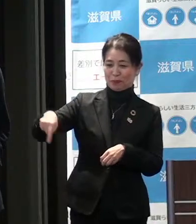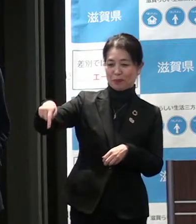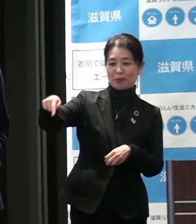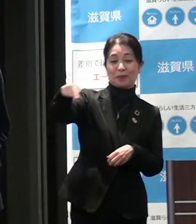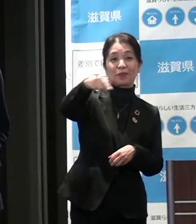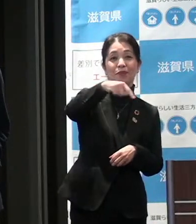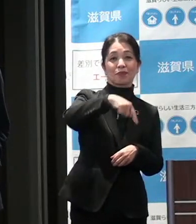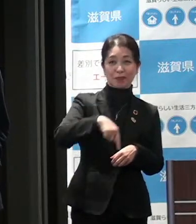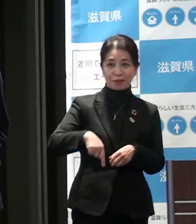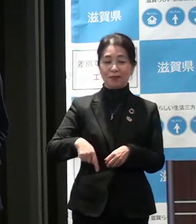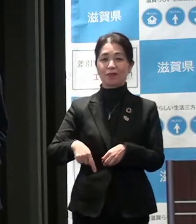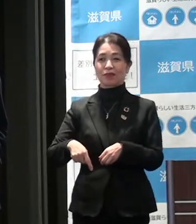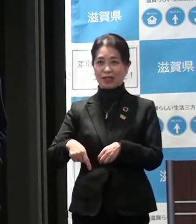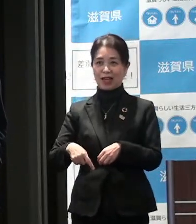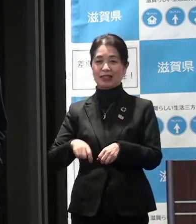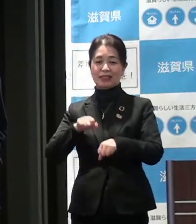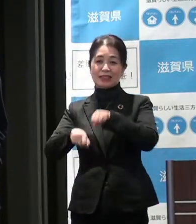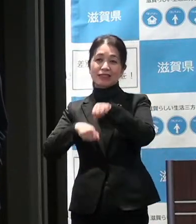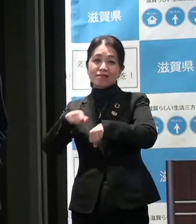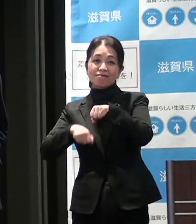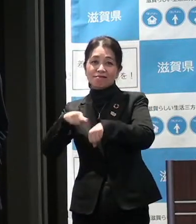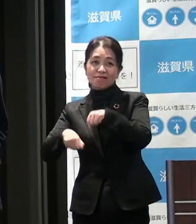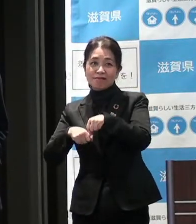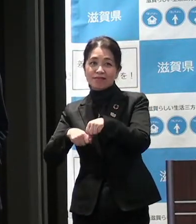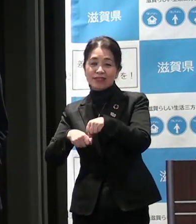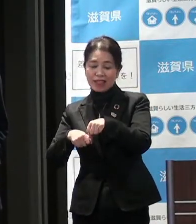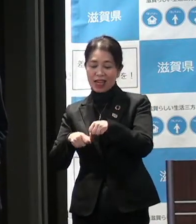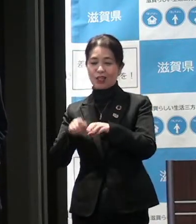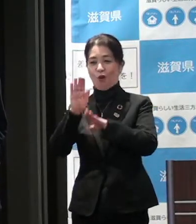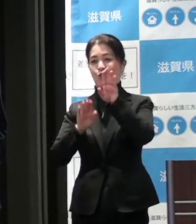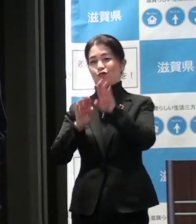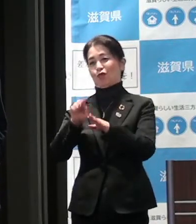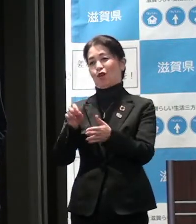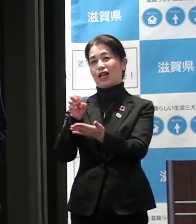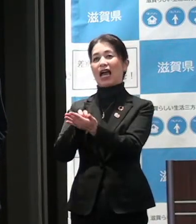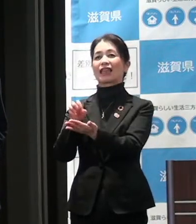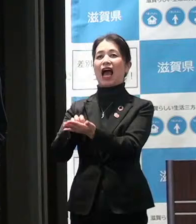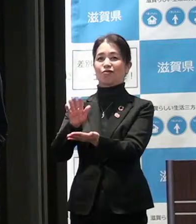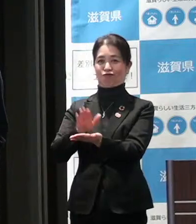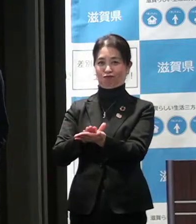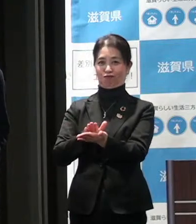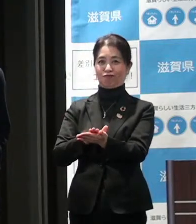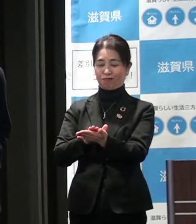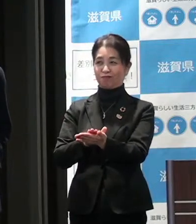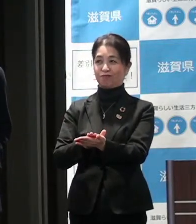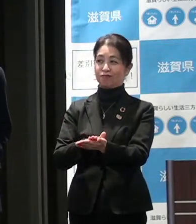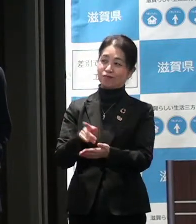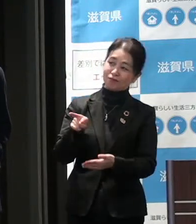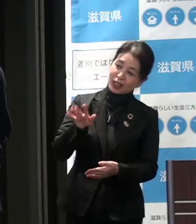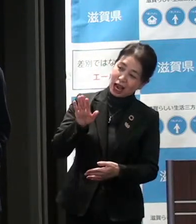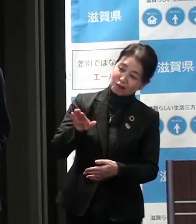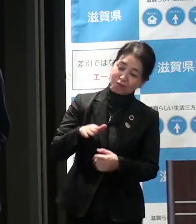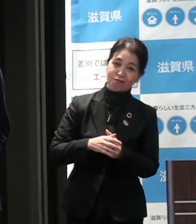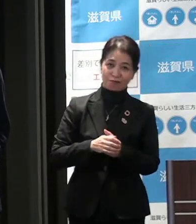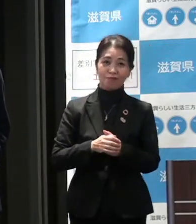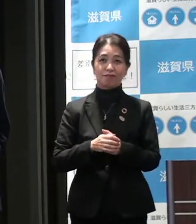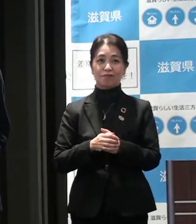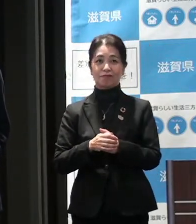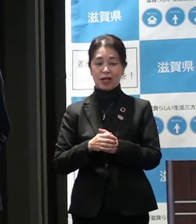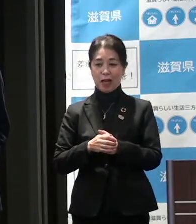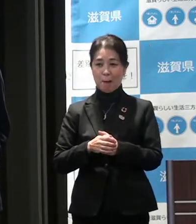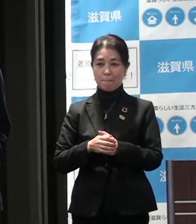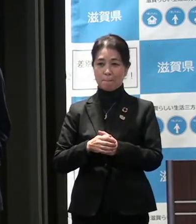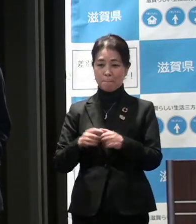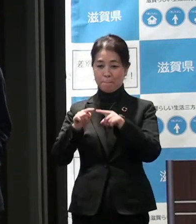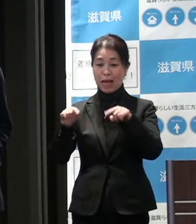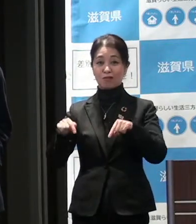このボードの中にも自転車でビワイチをする姿を描いたりとか、あとこちらにちょっとあるんですけど、マス